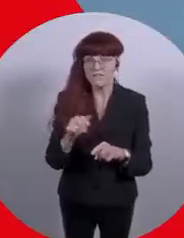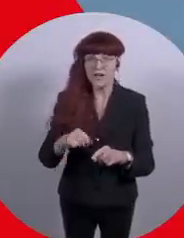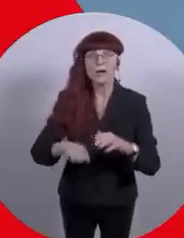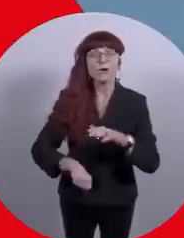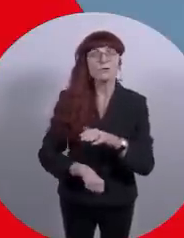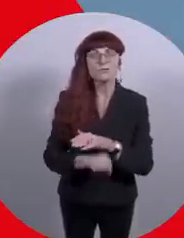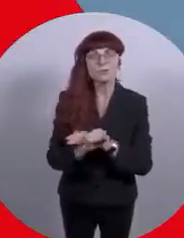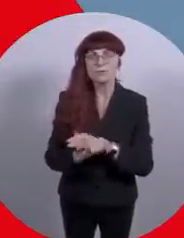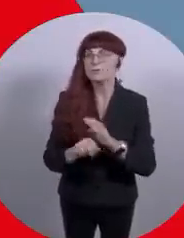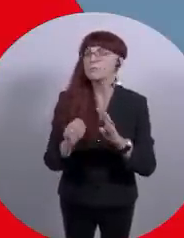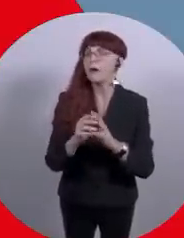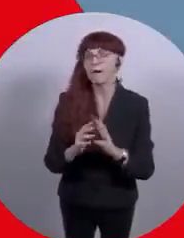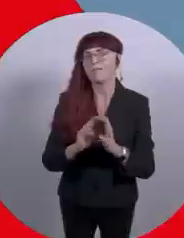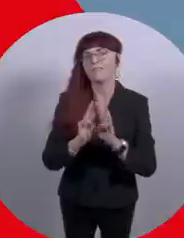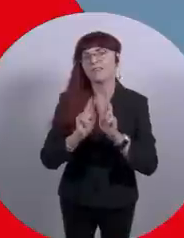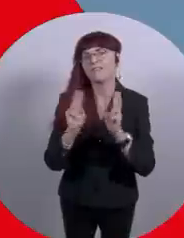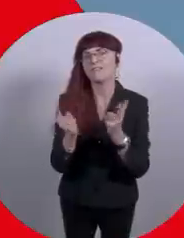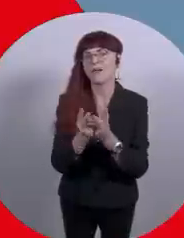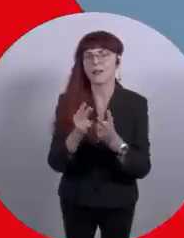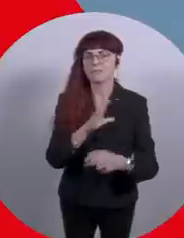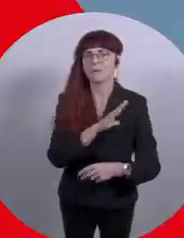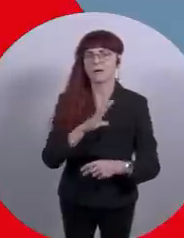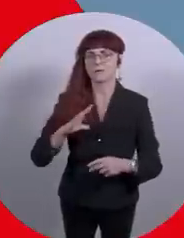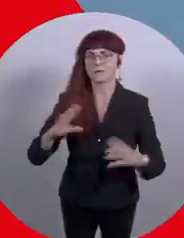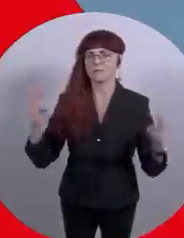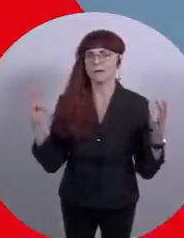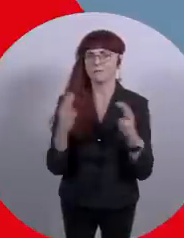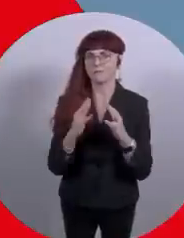treffen Liebe